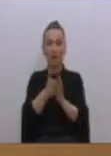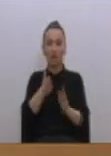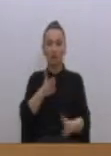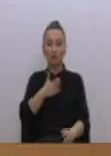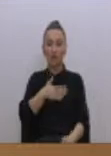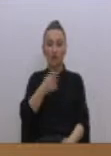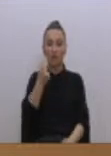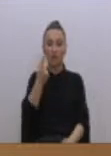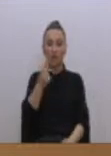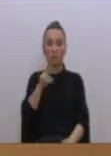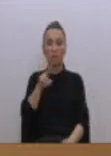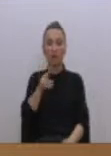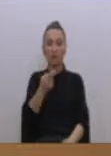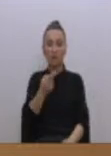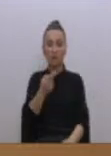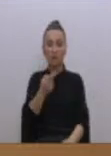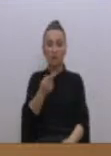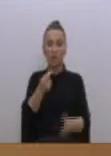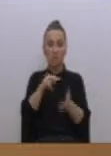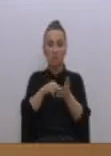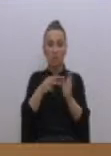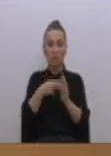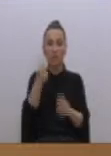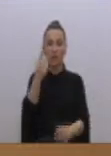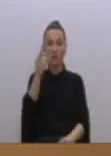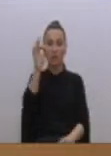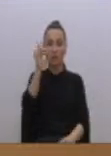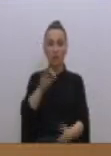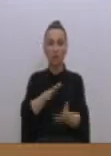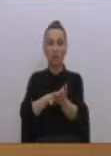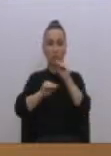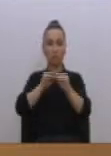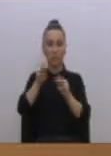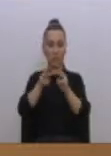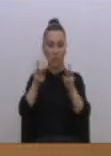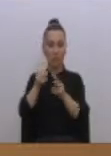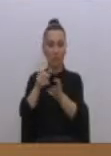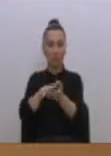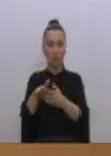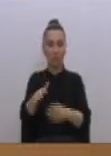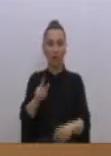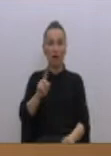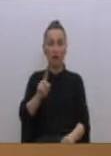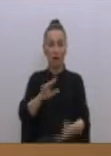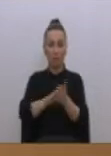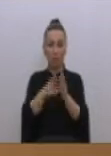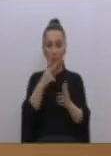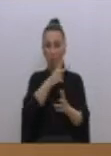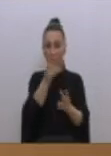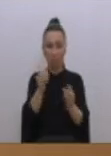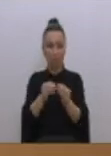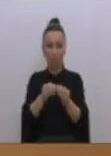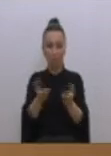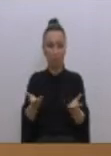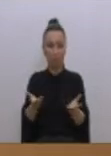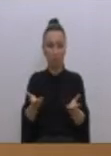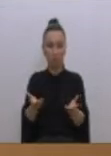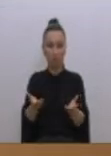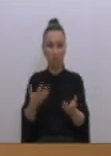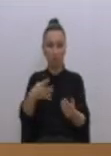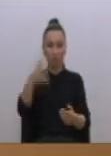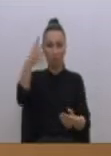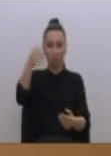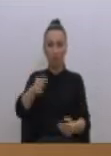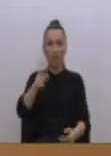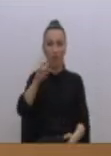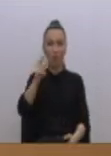წლის ბიუჯეტის 13% იხარჯება ინფრასტრუქტურის სამინისტროს და რა მდგომარეობაშია ქვეყანა. აგერ ჩამოინგრა